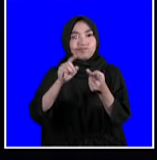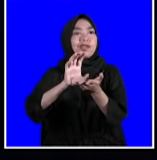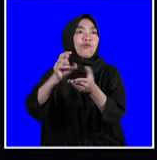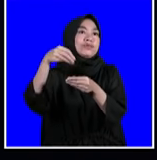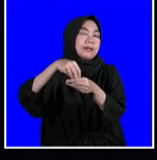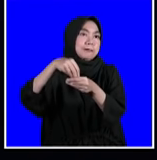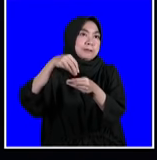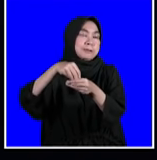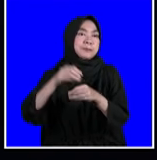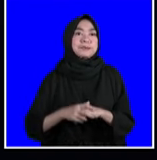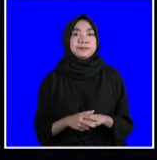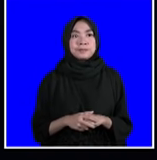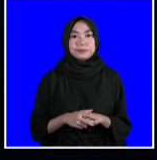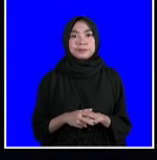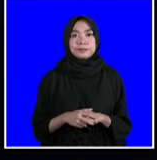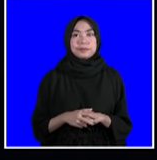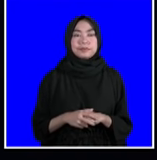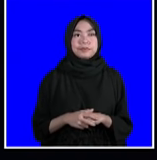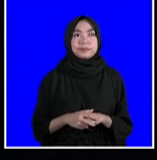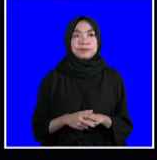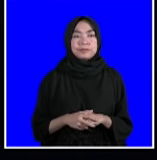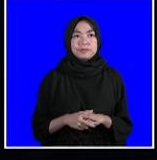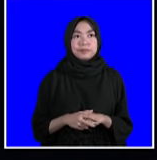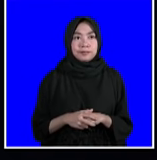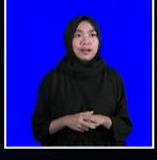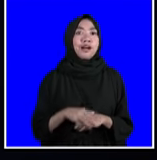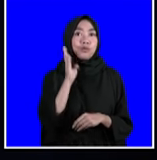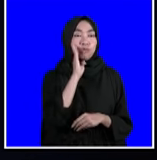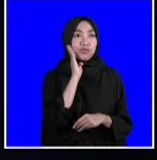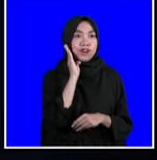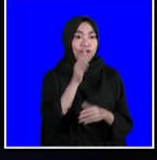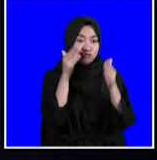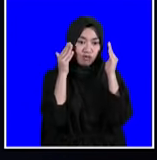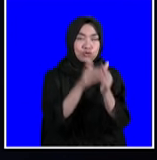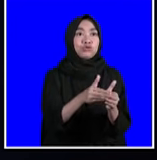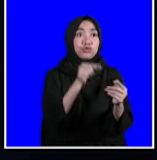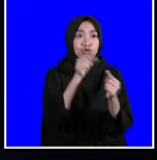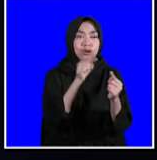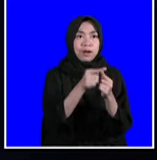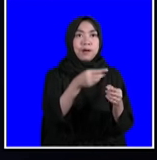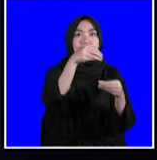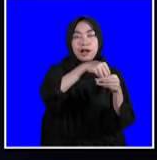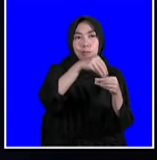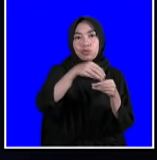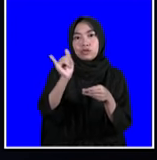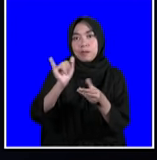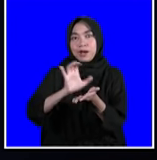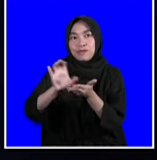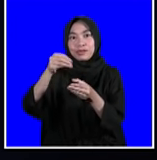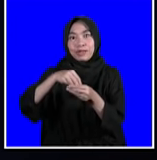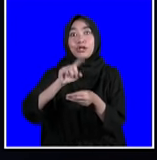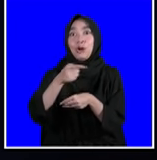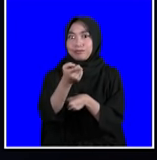demikian, bagi seorang lajang, prioritas keuangannya adalah menabung dan berinvestasi. Untungnya masih lajang nih